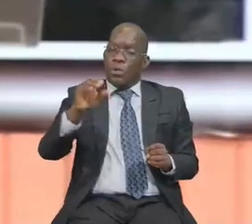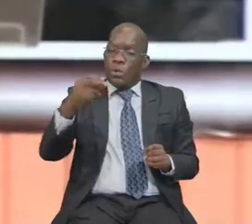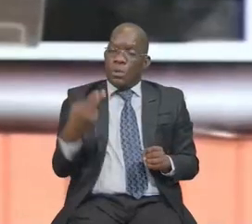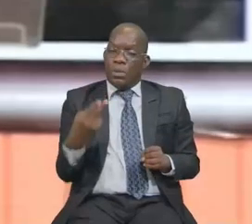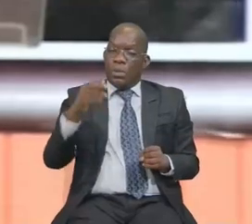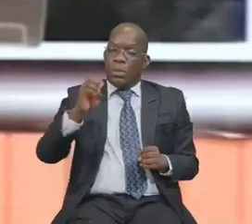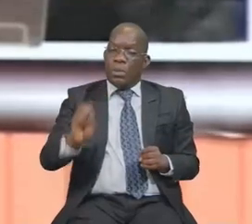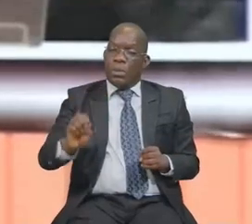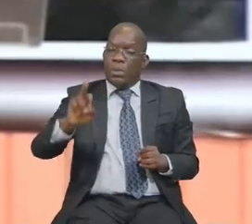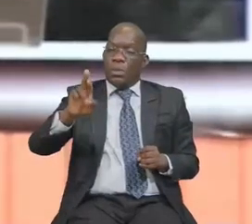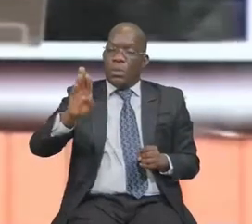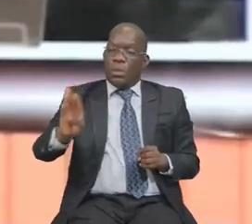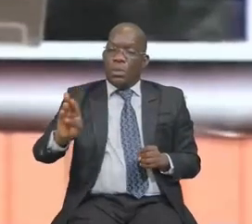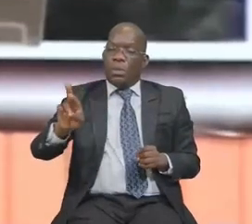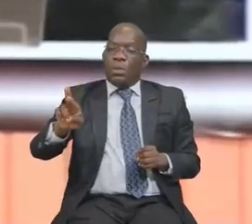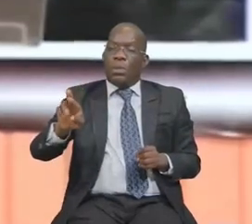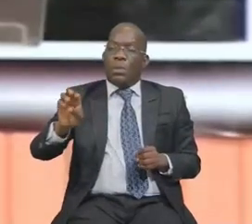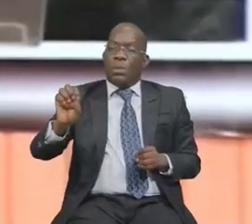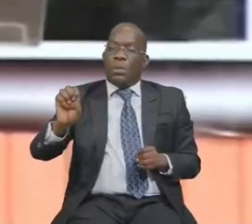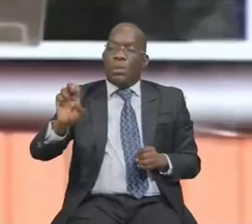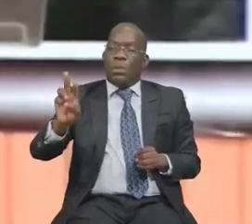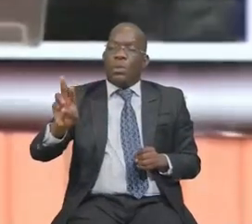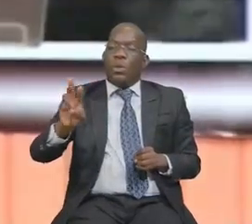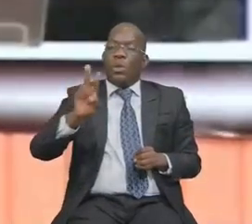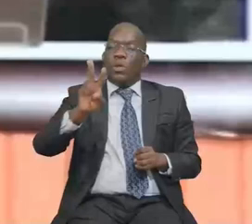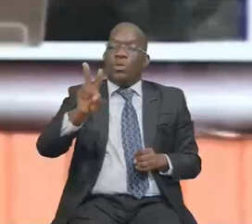Hébreu 2, verset 9.